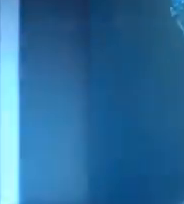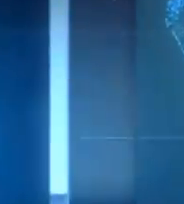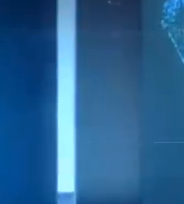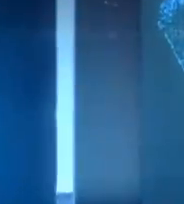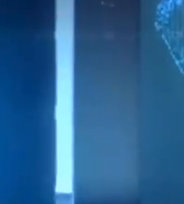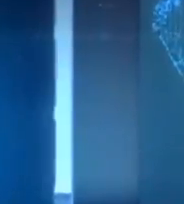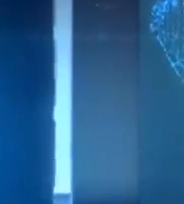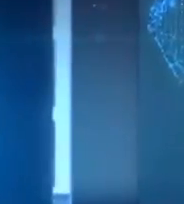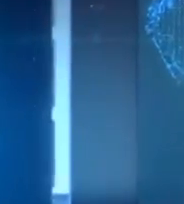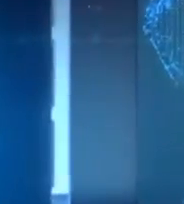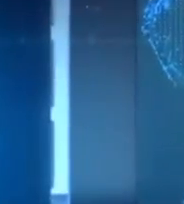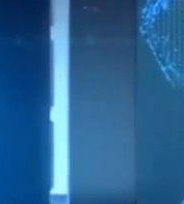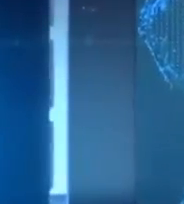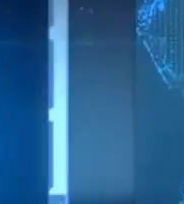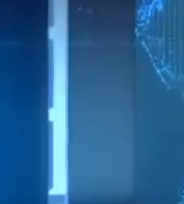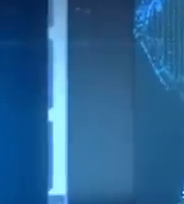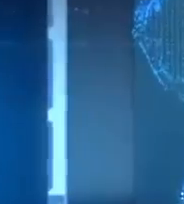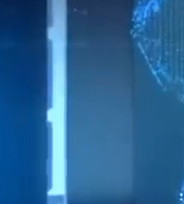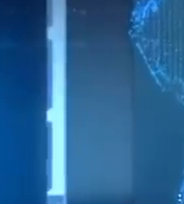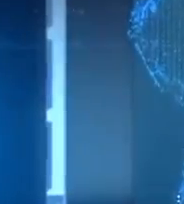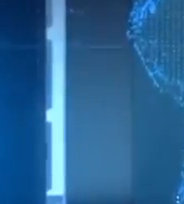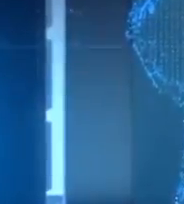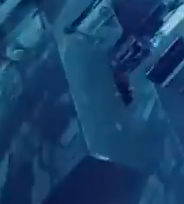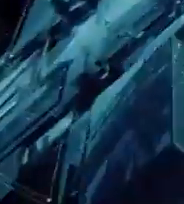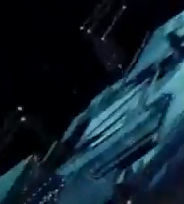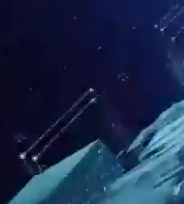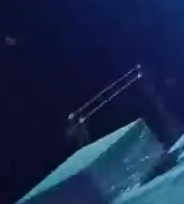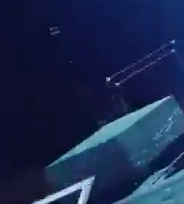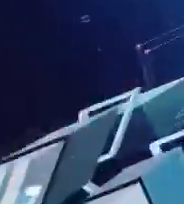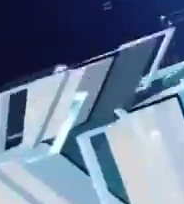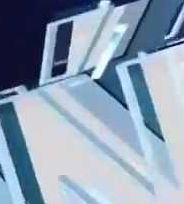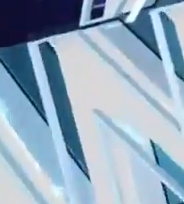Меруерт Қыдырбайқызы, Абзал Нүсіп, Жетісу телеарнасы.